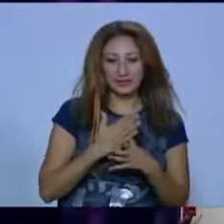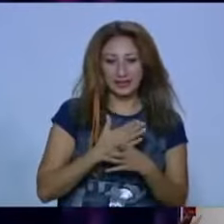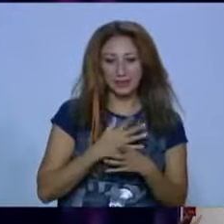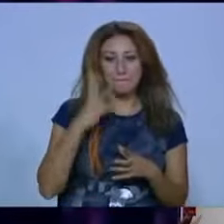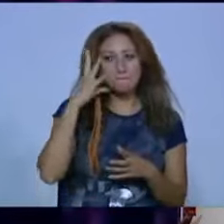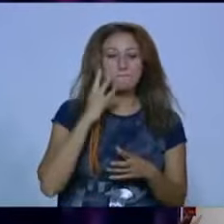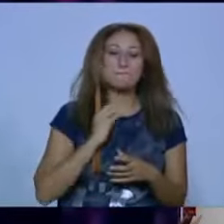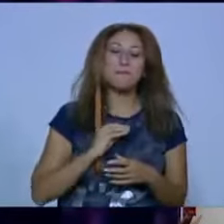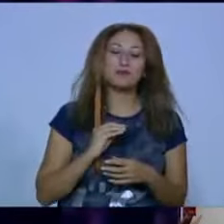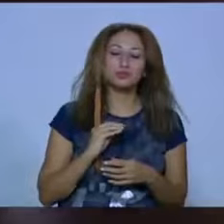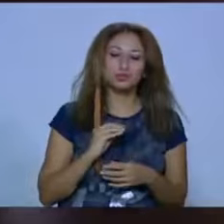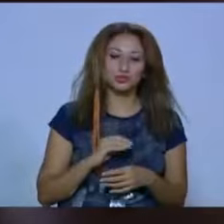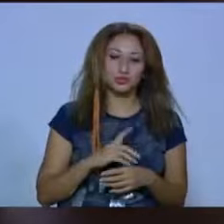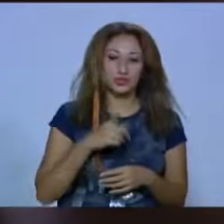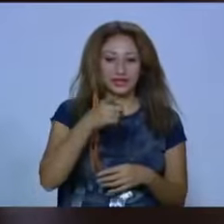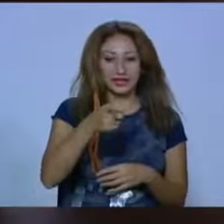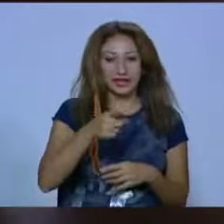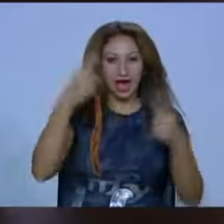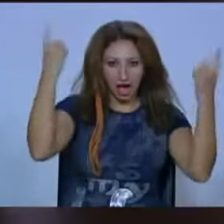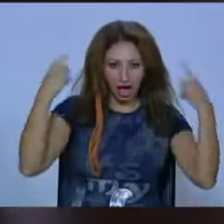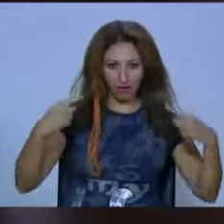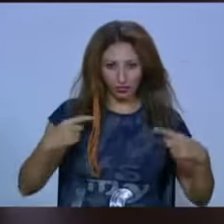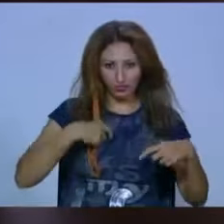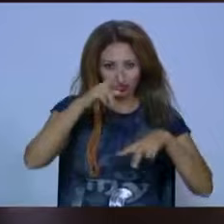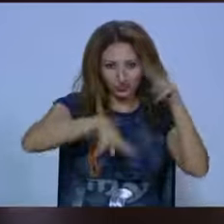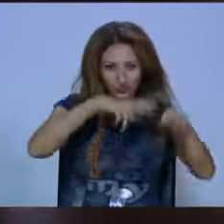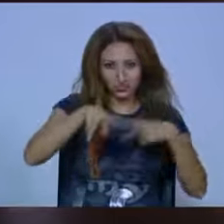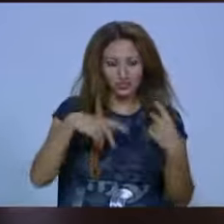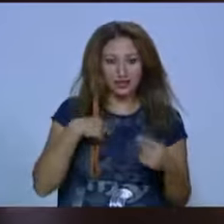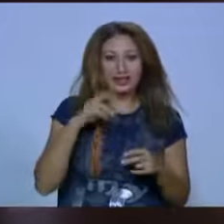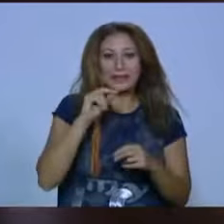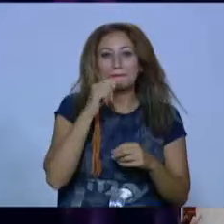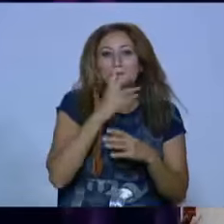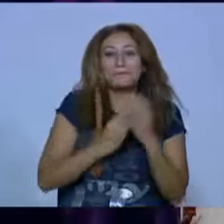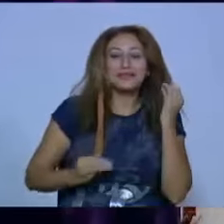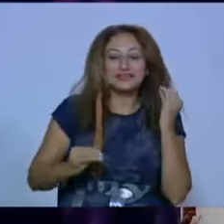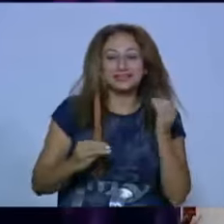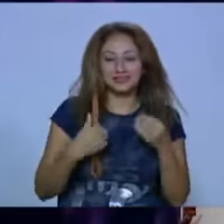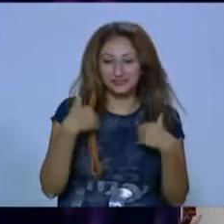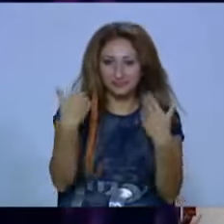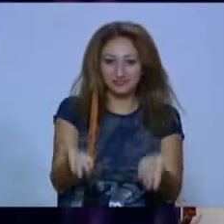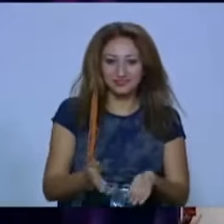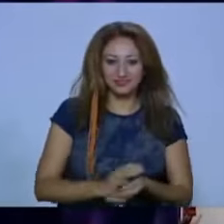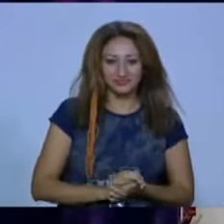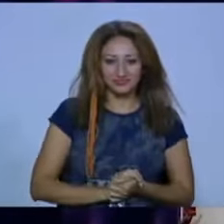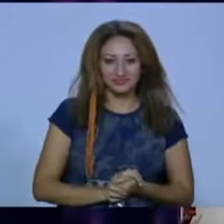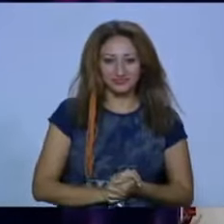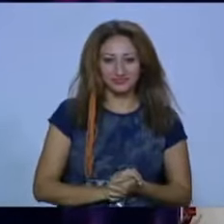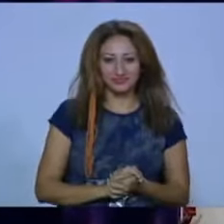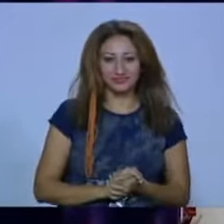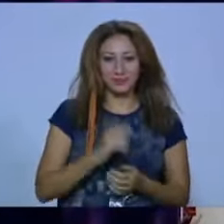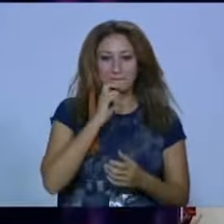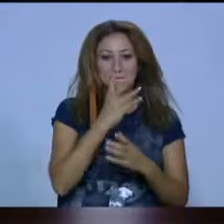بالسعادة. يعني لما نزلت وجهزت العروسة عايز أقول لكم حسيت إنها بنتي بجهزها، وفكرني يوم ما بنتي اتجوزت